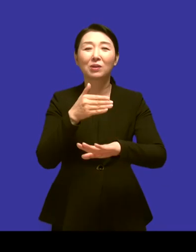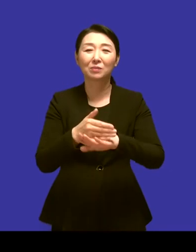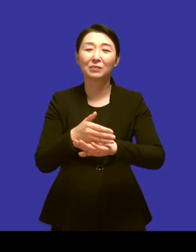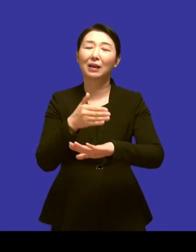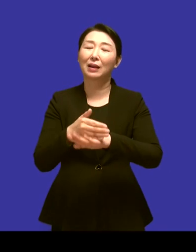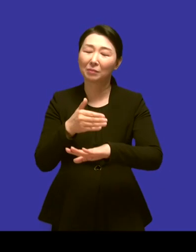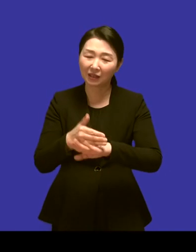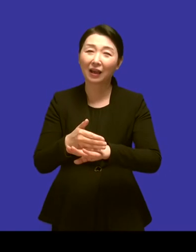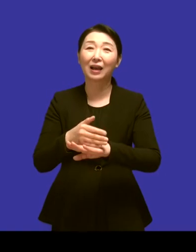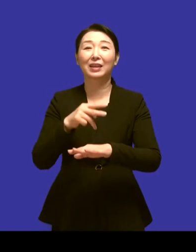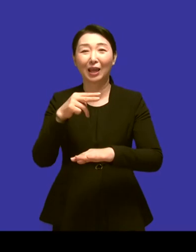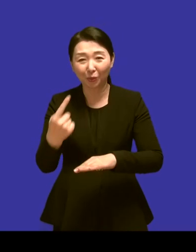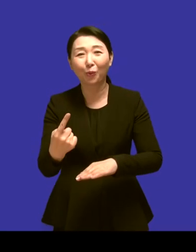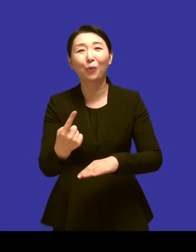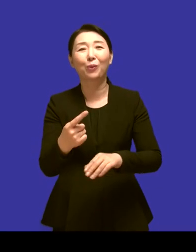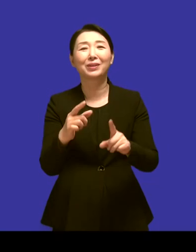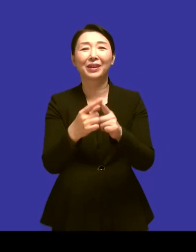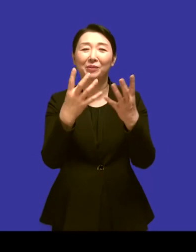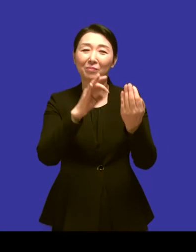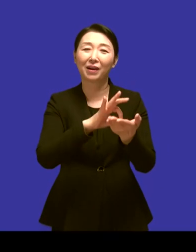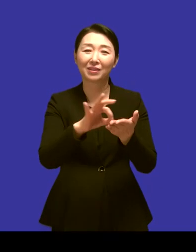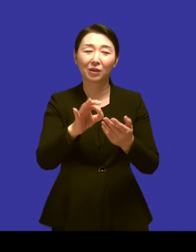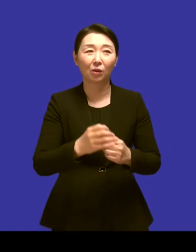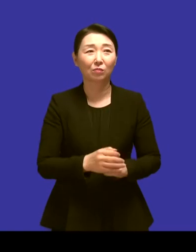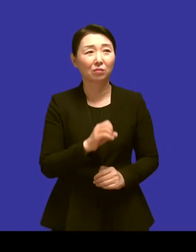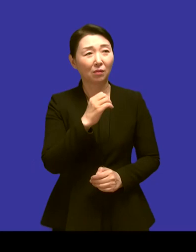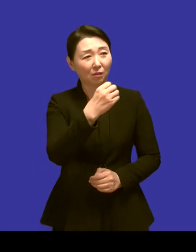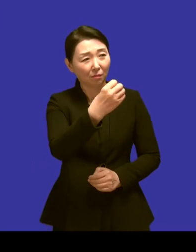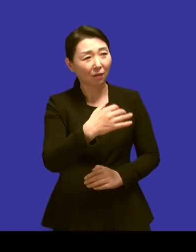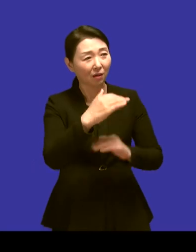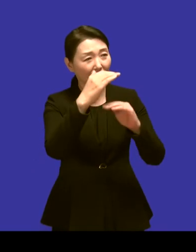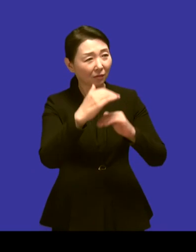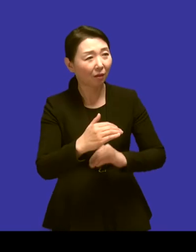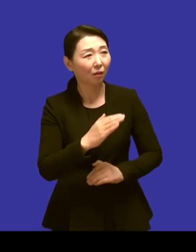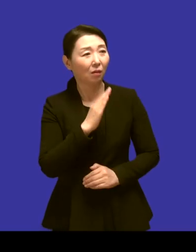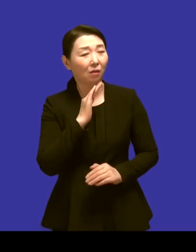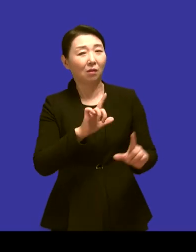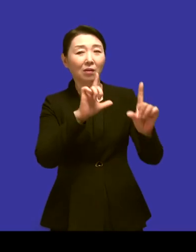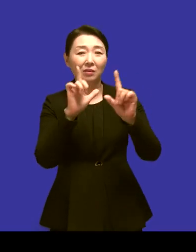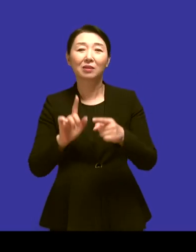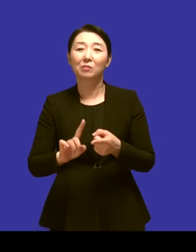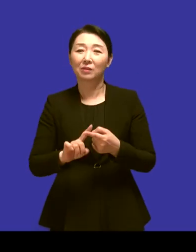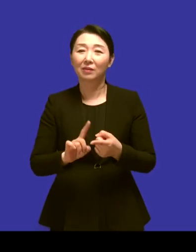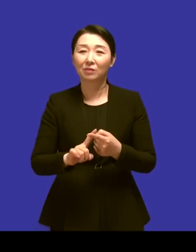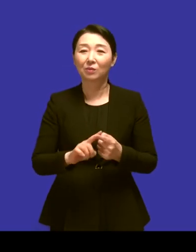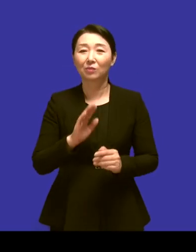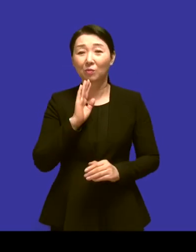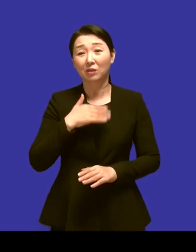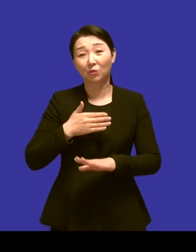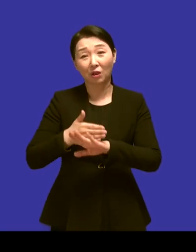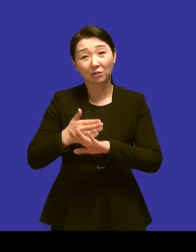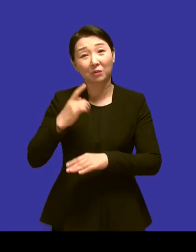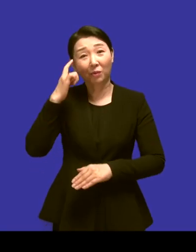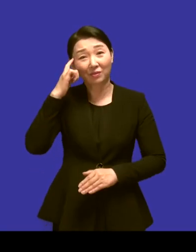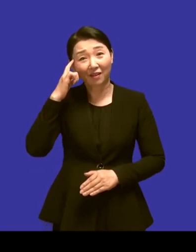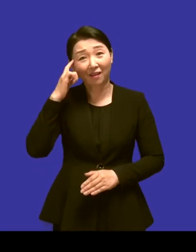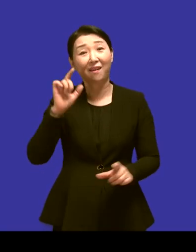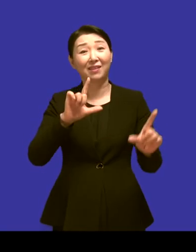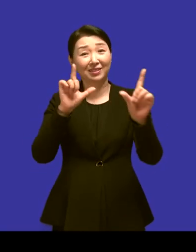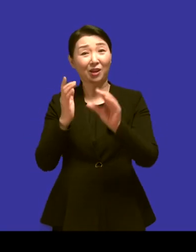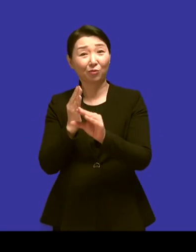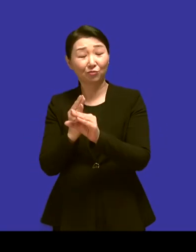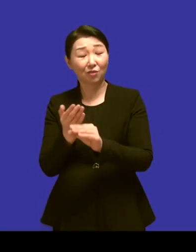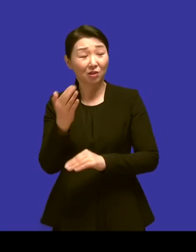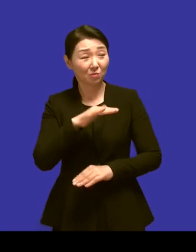고맙습니다. 감사하게도거든요. 아, 네. 그 얘기를 들으면서 야, 진짜 삶에 대해서 저도 많이 감사한다고 생각했는데